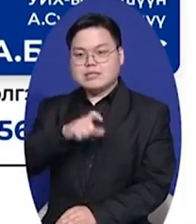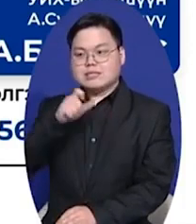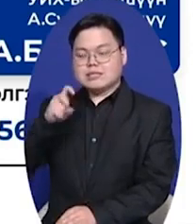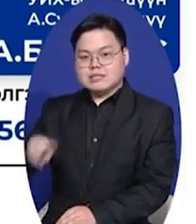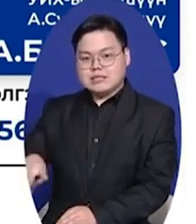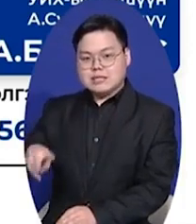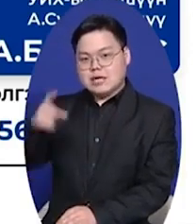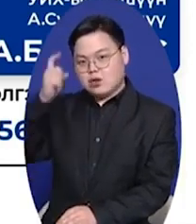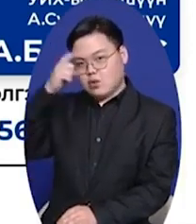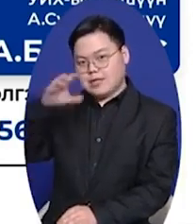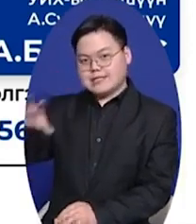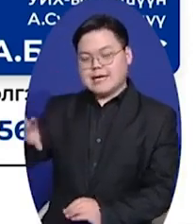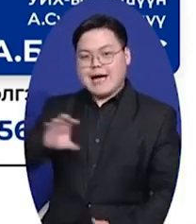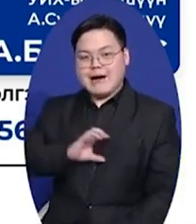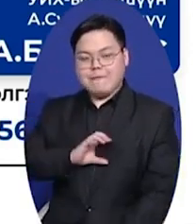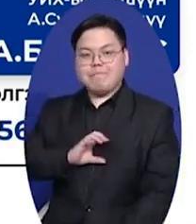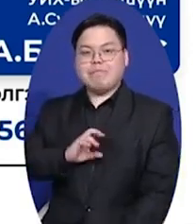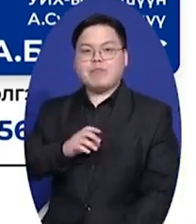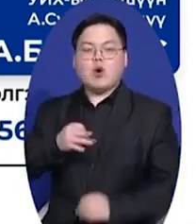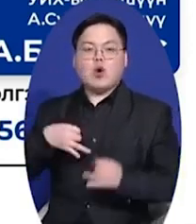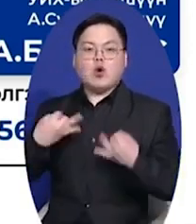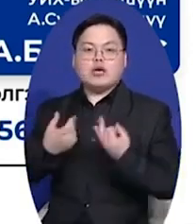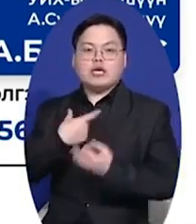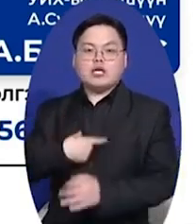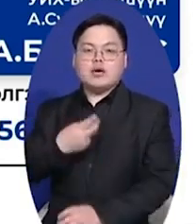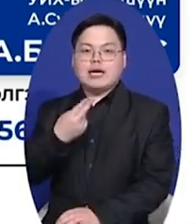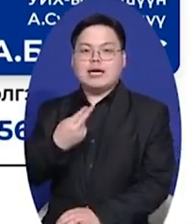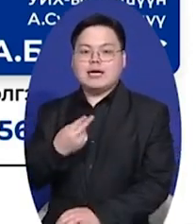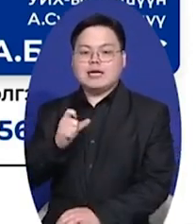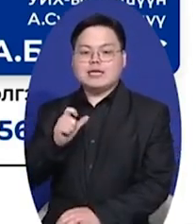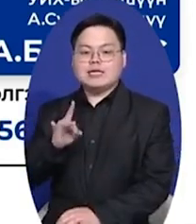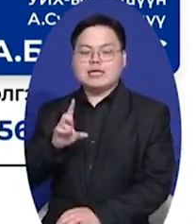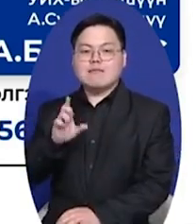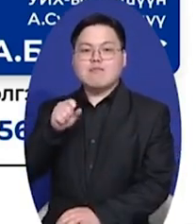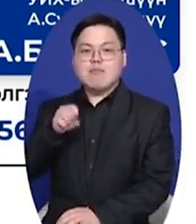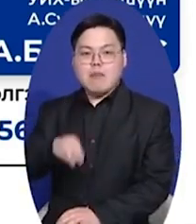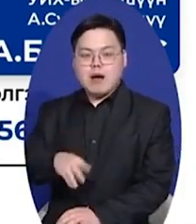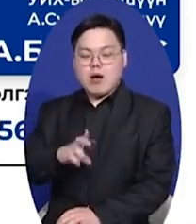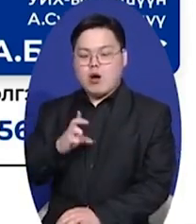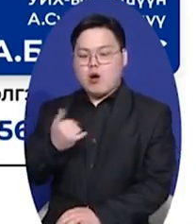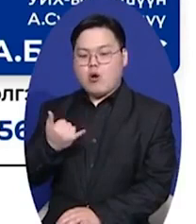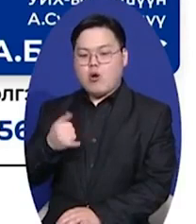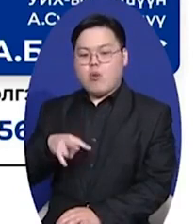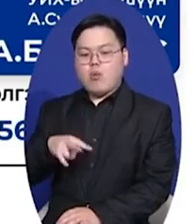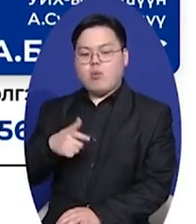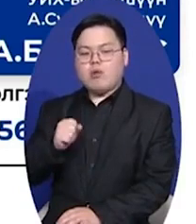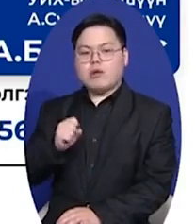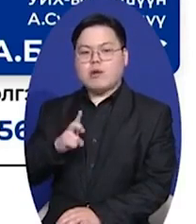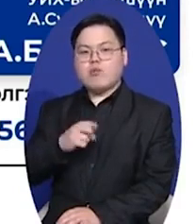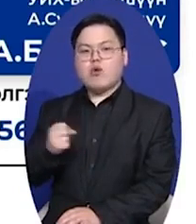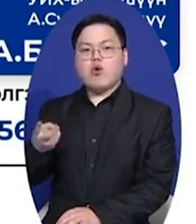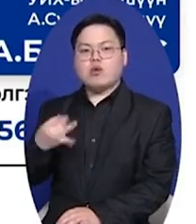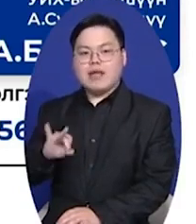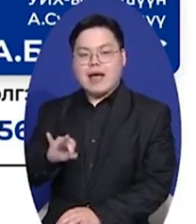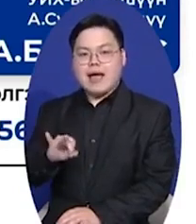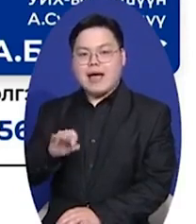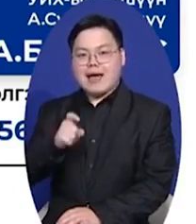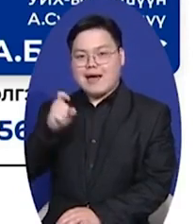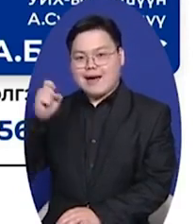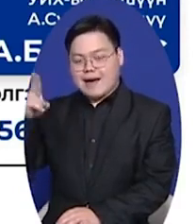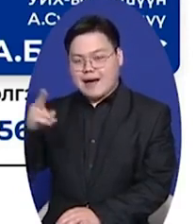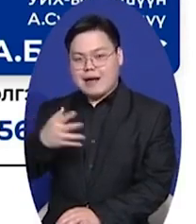санхүүгийн төрөөс. Улсын их хурлын гишүүн Цэрэнбат Булган Буудайн төрөө хэхэк 512 сая